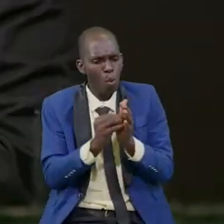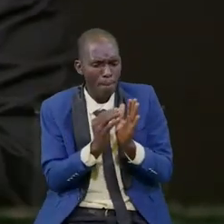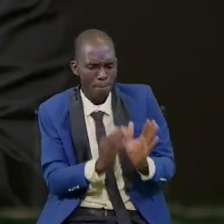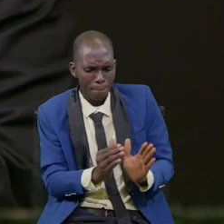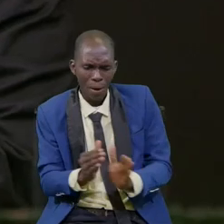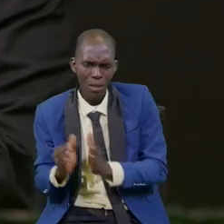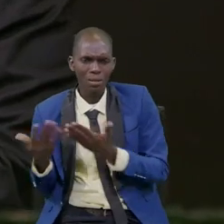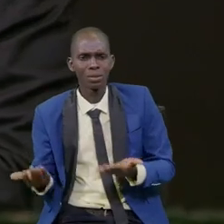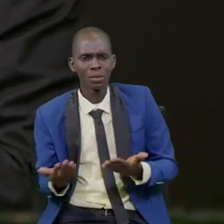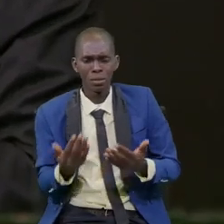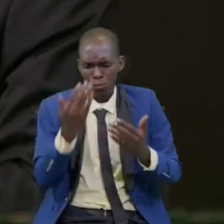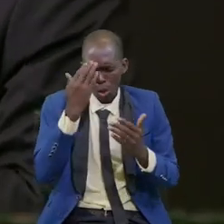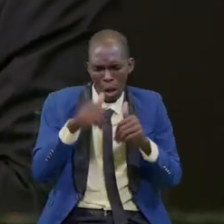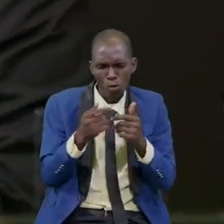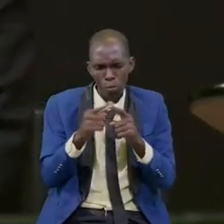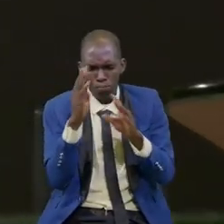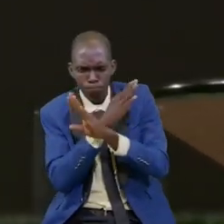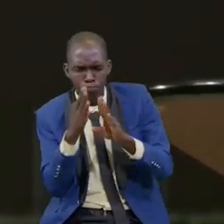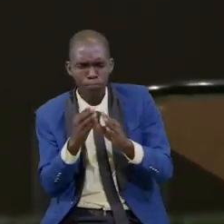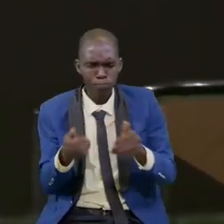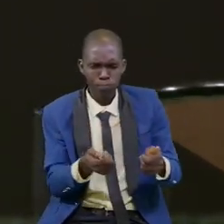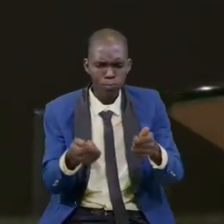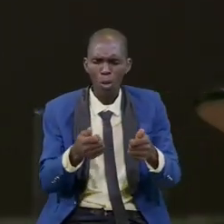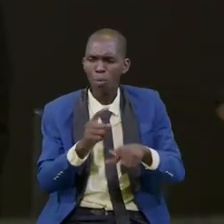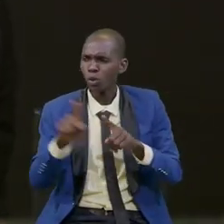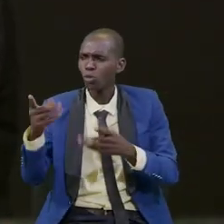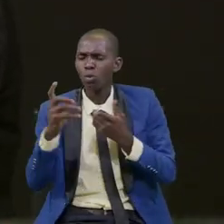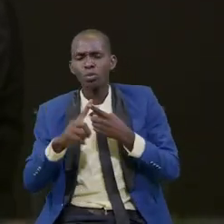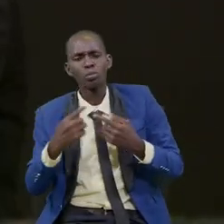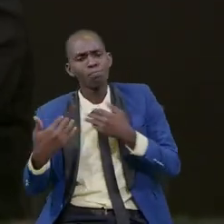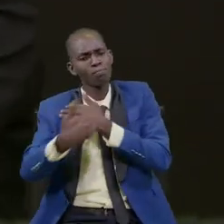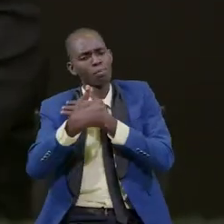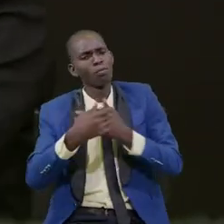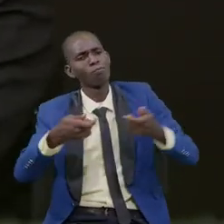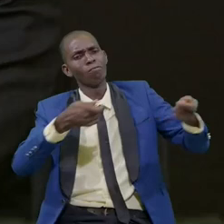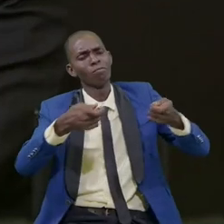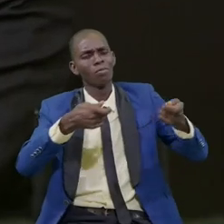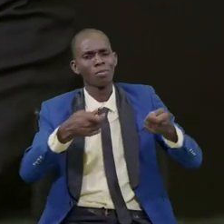dont vous voulez contrôler la vie des autres. Est-ce que vous connaissez leur objectif dans la